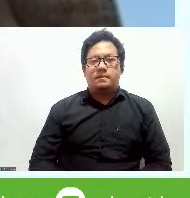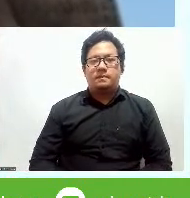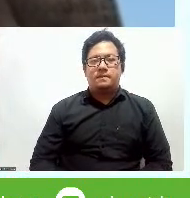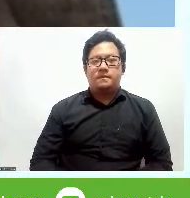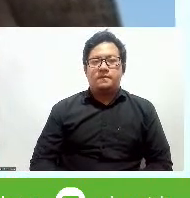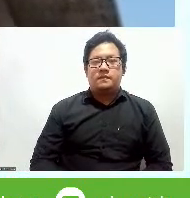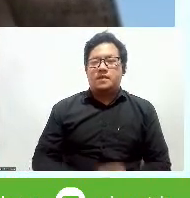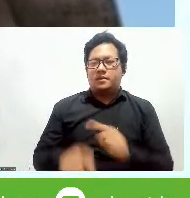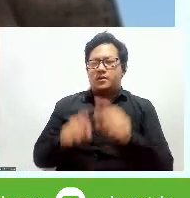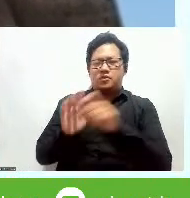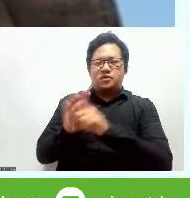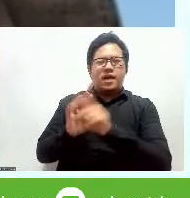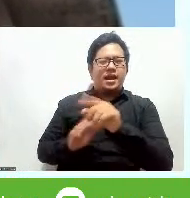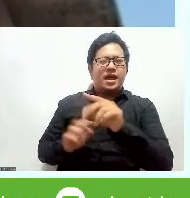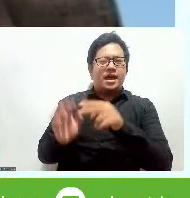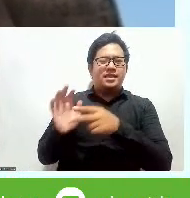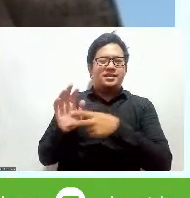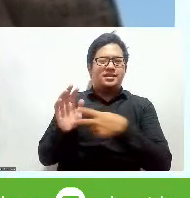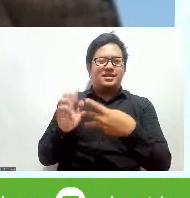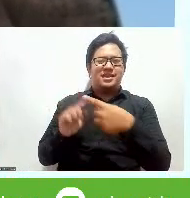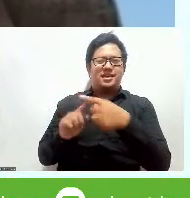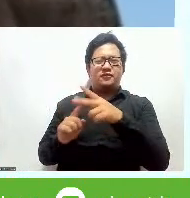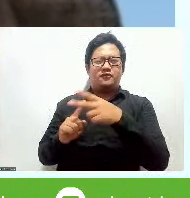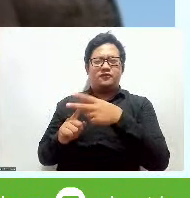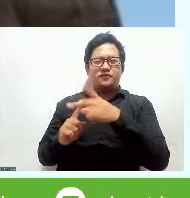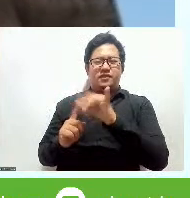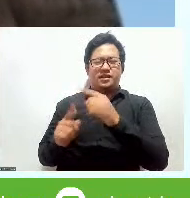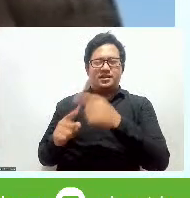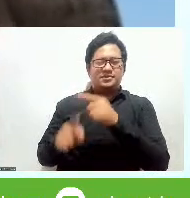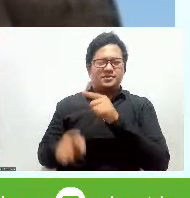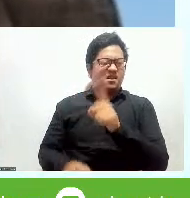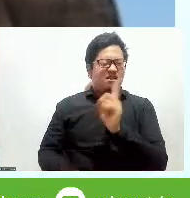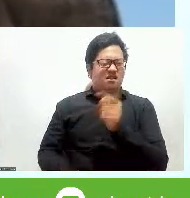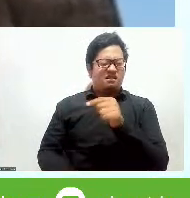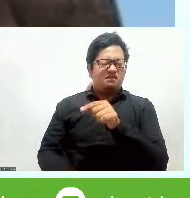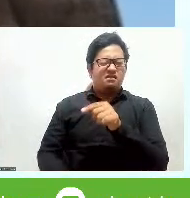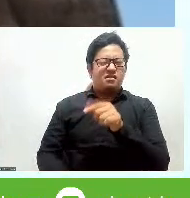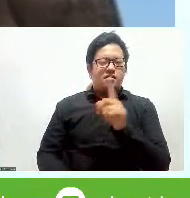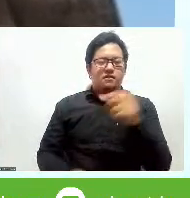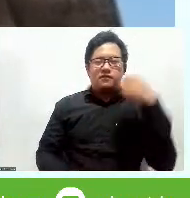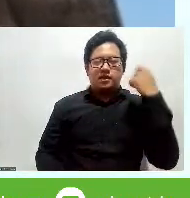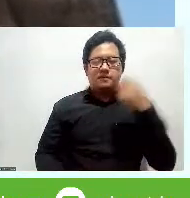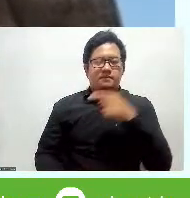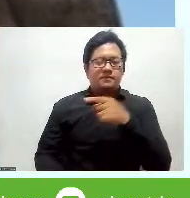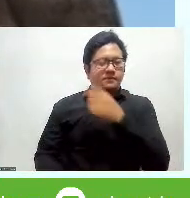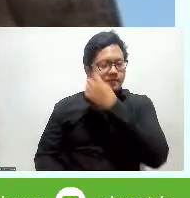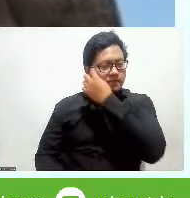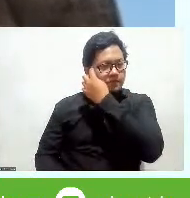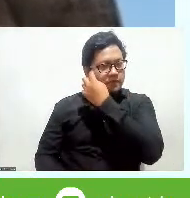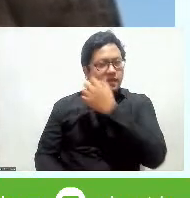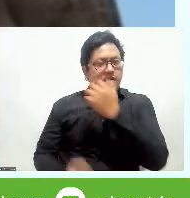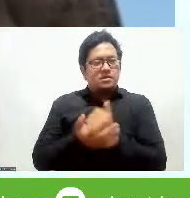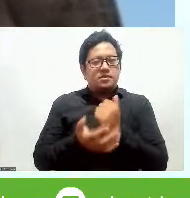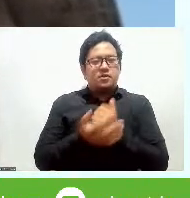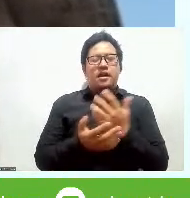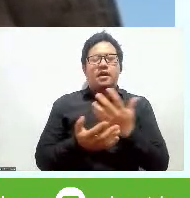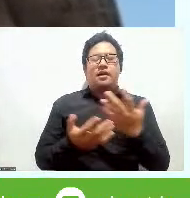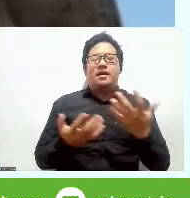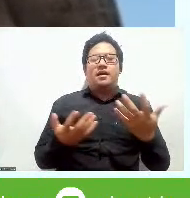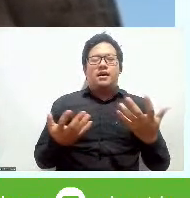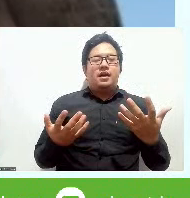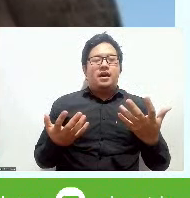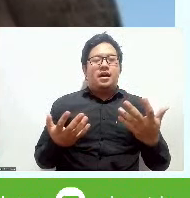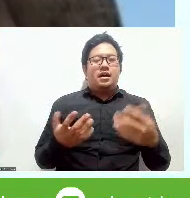nih ada original nah banyak rezeki ya gan segera ancaman terbesar kalau dari perspektif Nadim